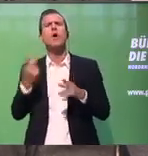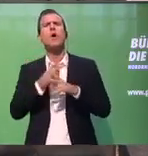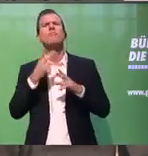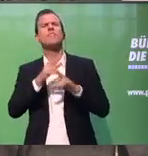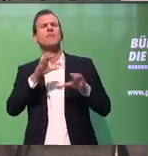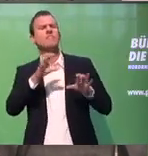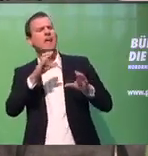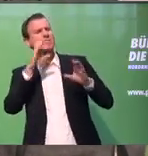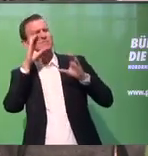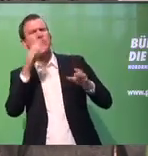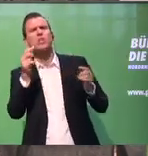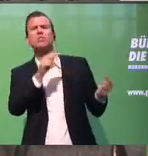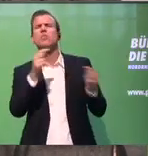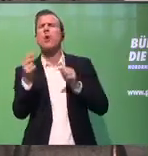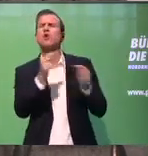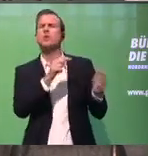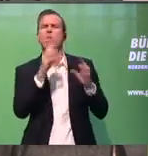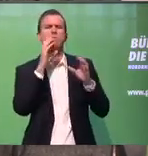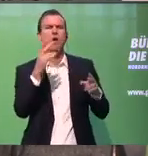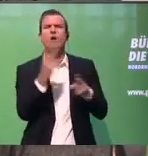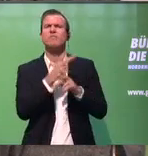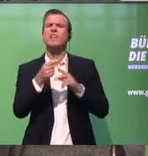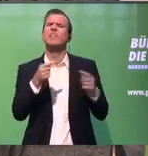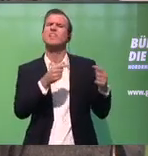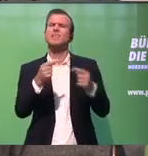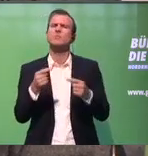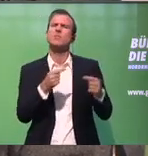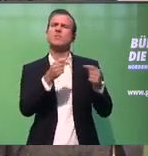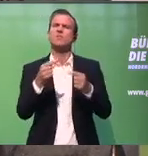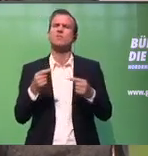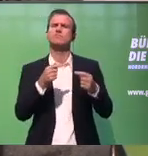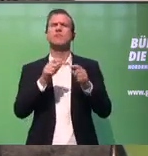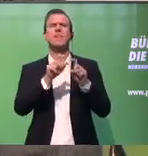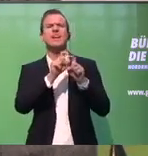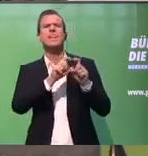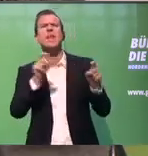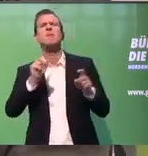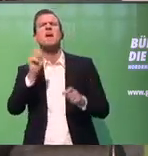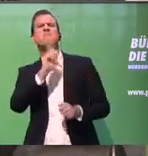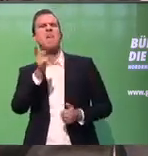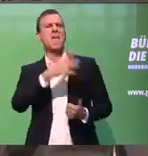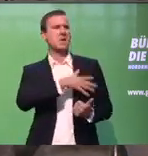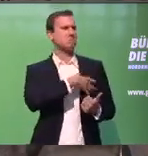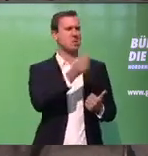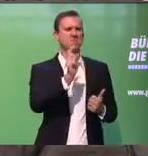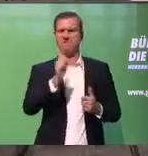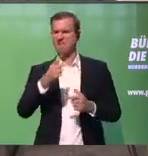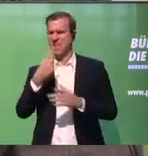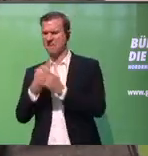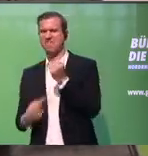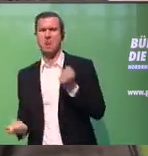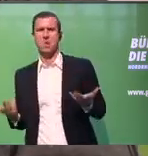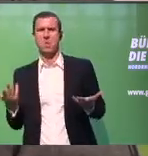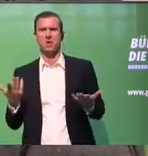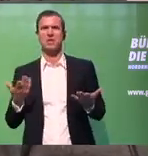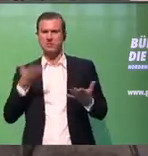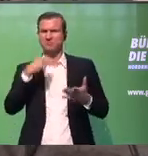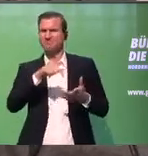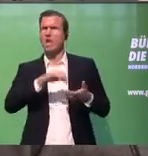Talkshows gehört, wie darüber diskutiert wurde, über die Frage, wer ist nun Gewinner und wer ist Verlierer bei